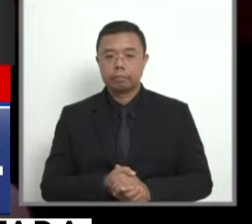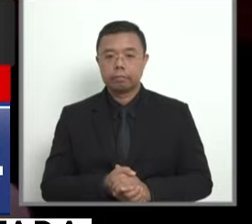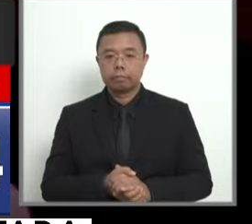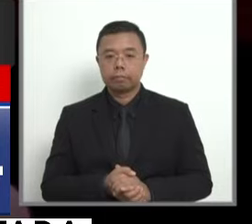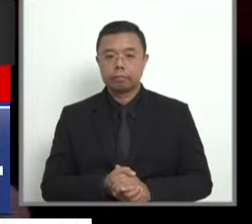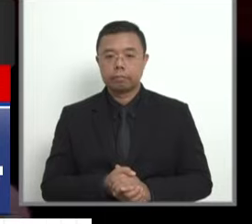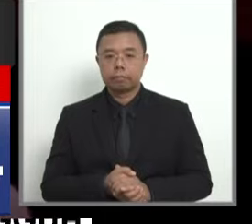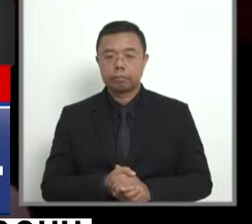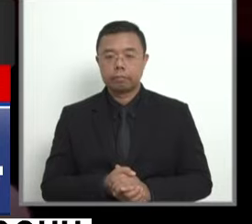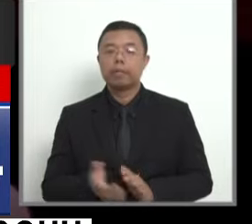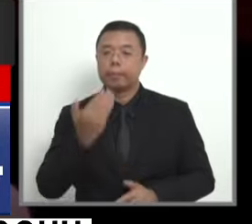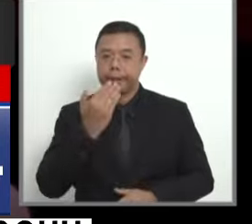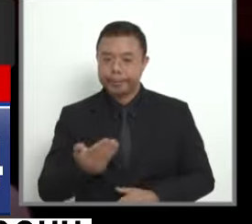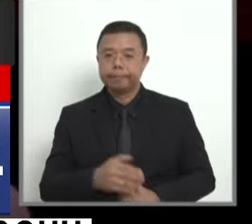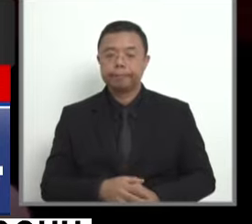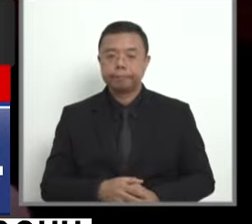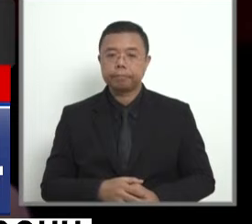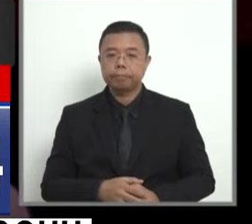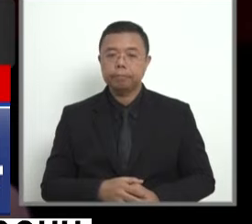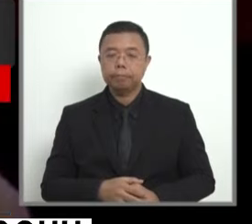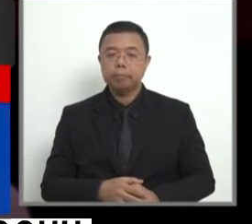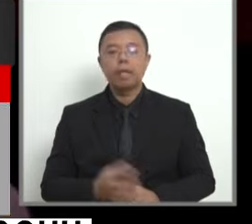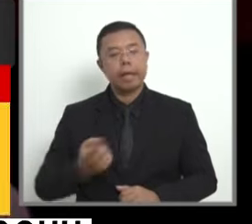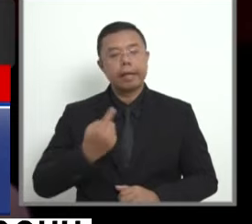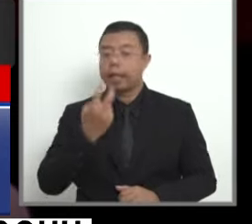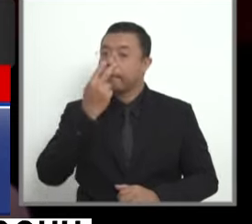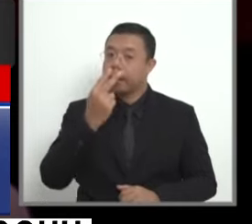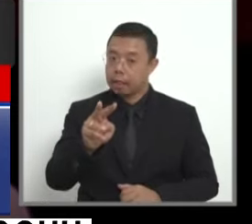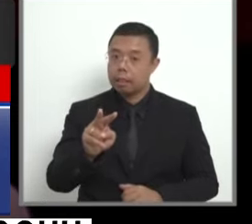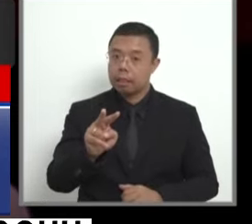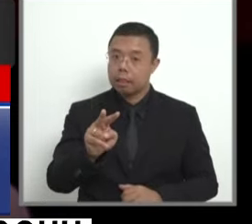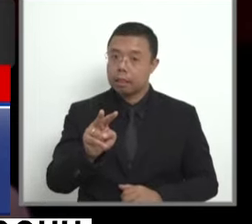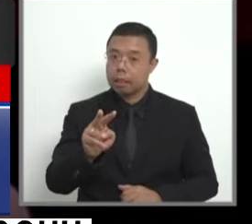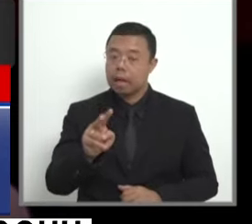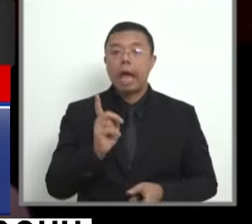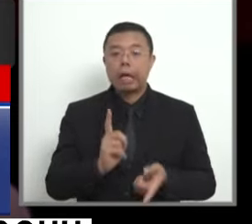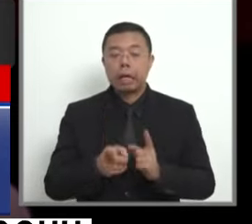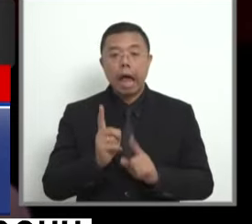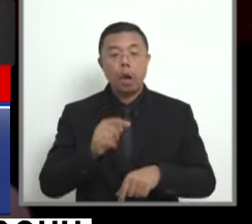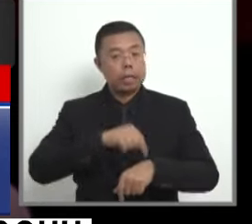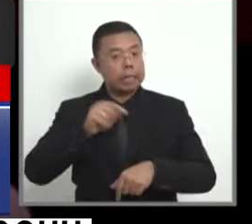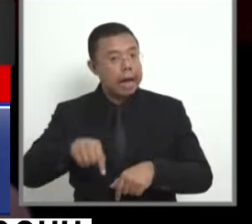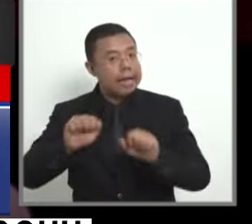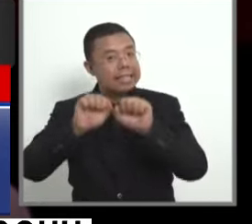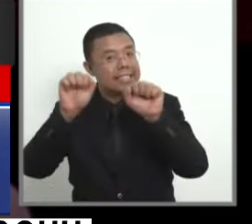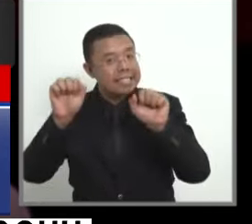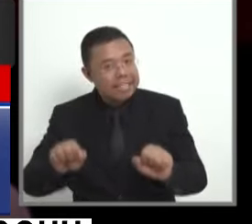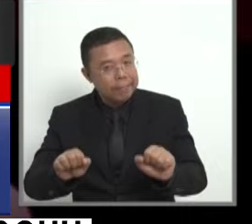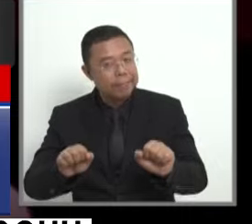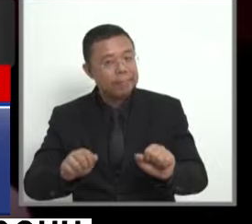berbicara terima kasih kita menyaksikan bahwa kemajuan sistem